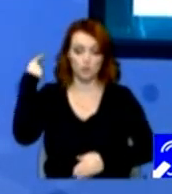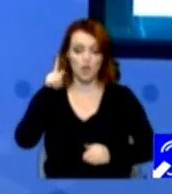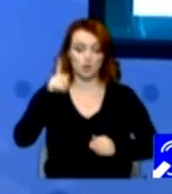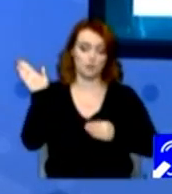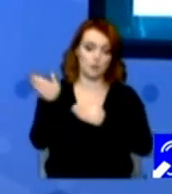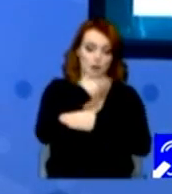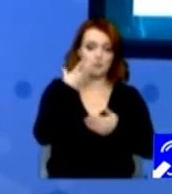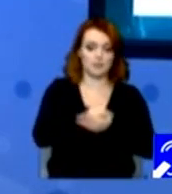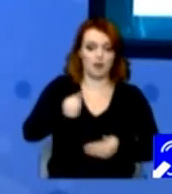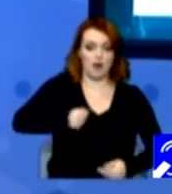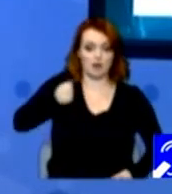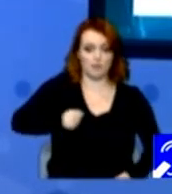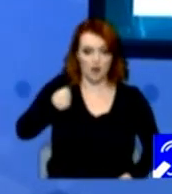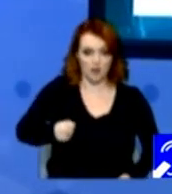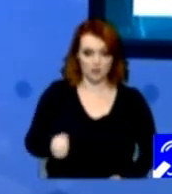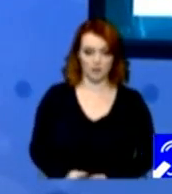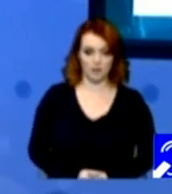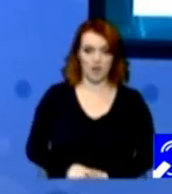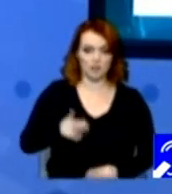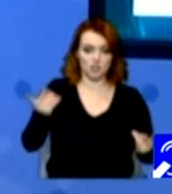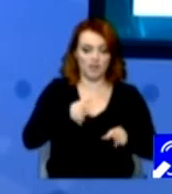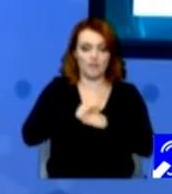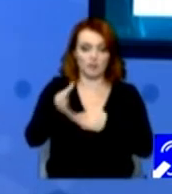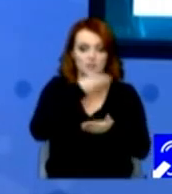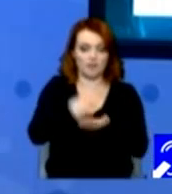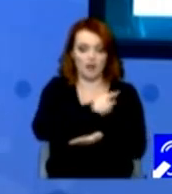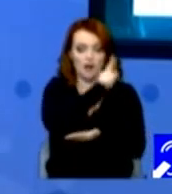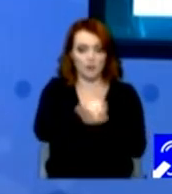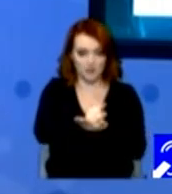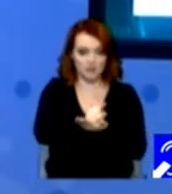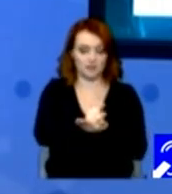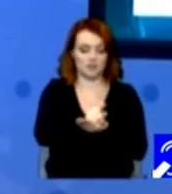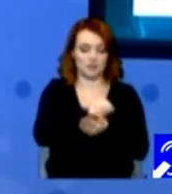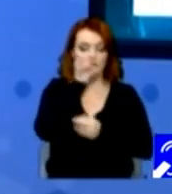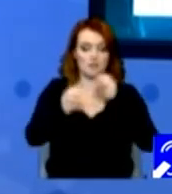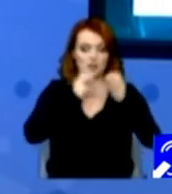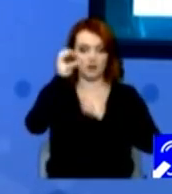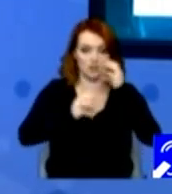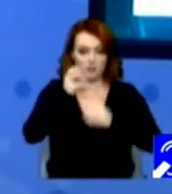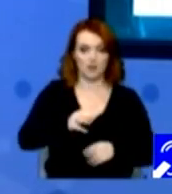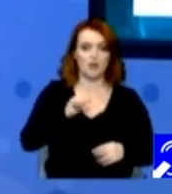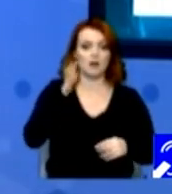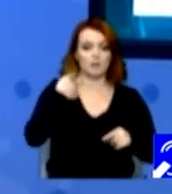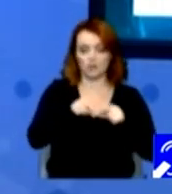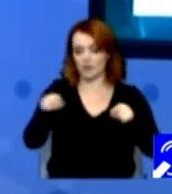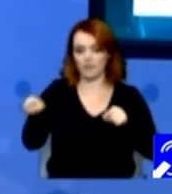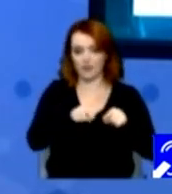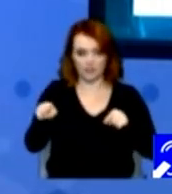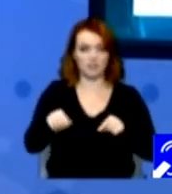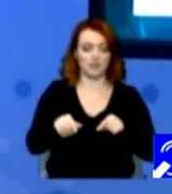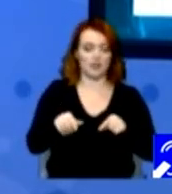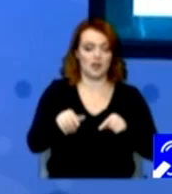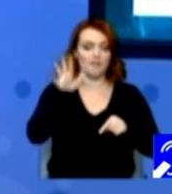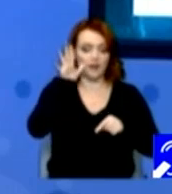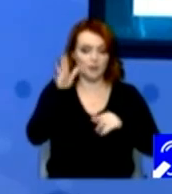trupele în conformitate cu angajamentele sale internaționale pentru că timpul zonelor de influență a